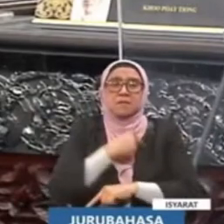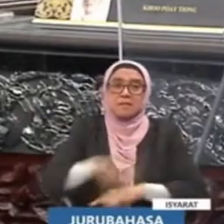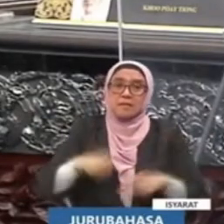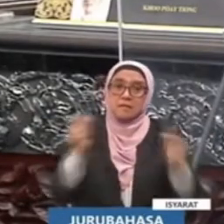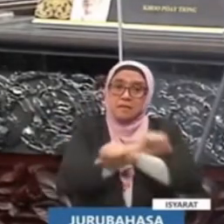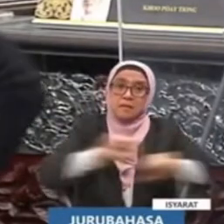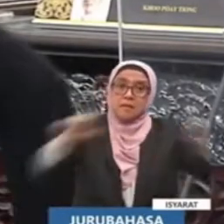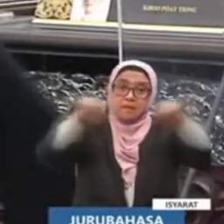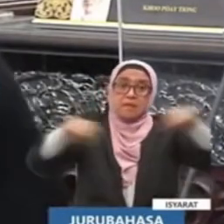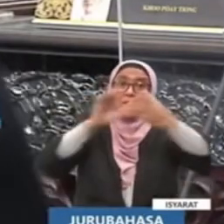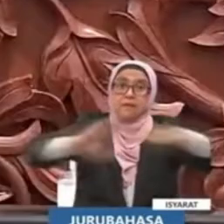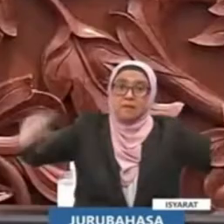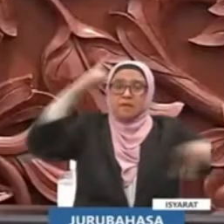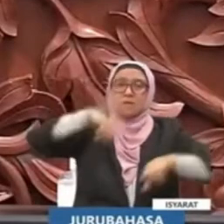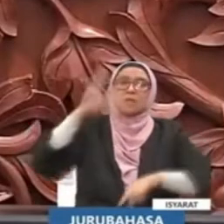politik